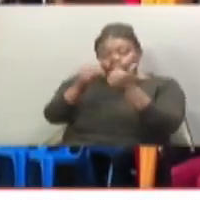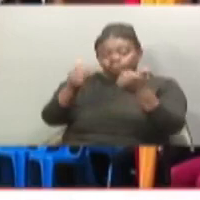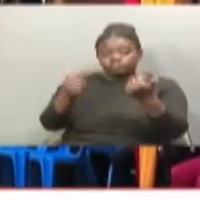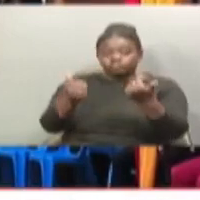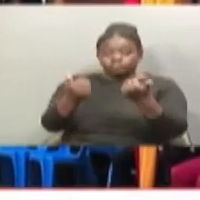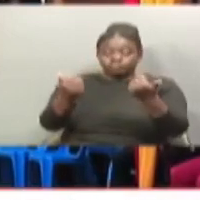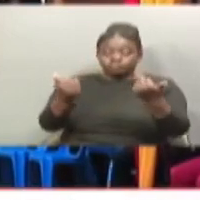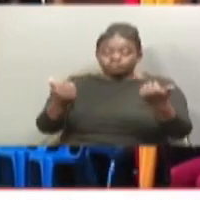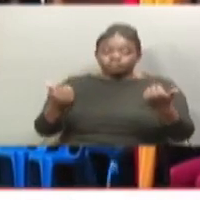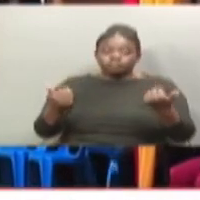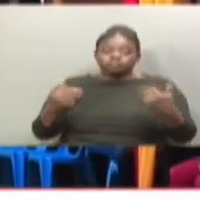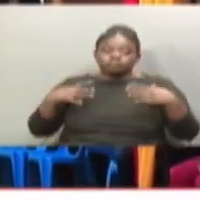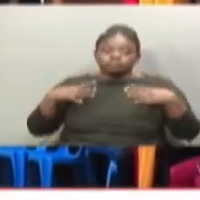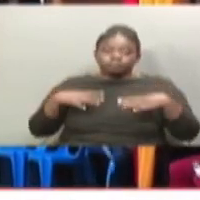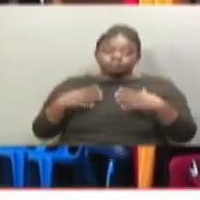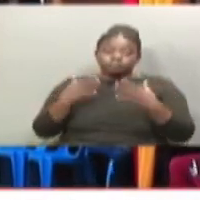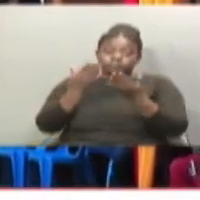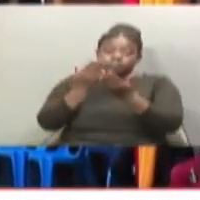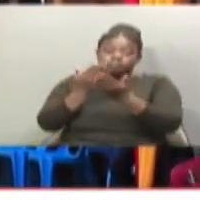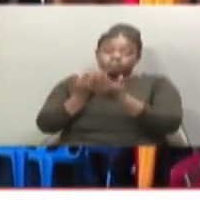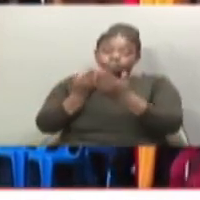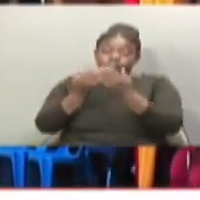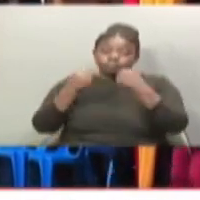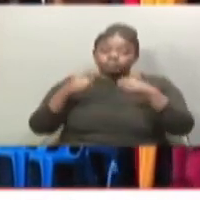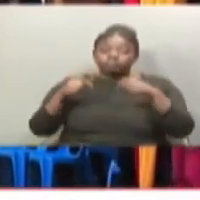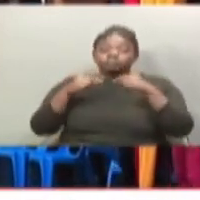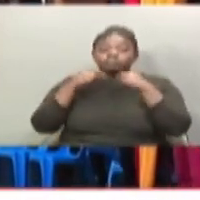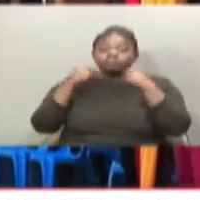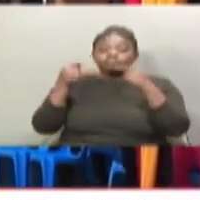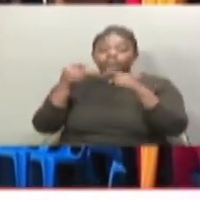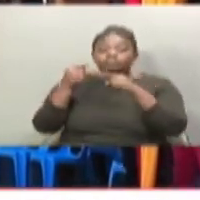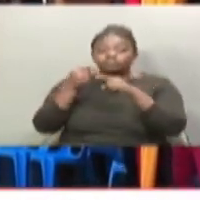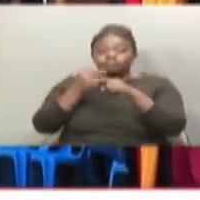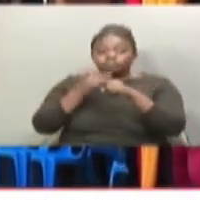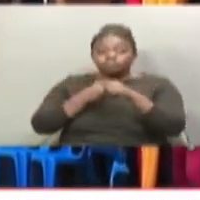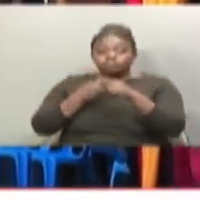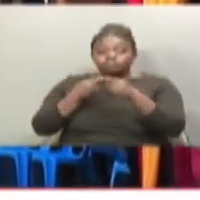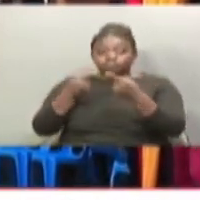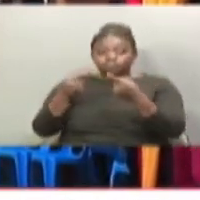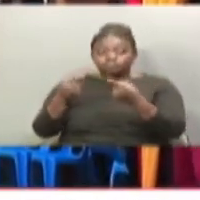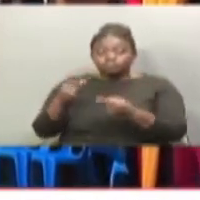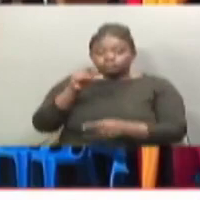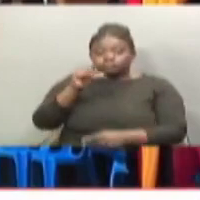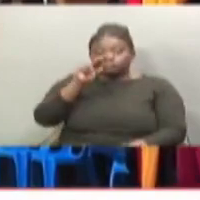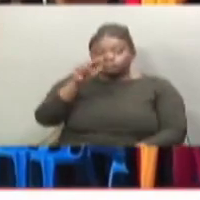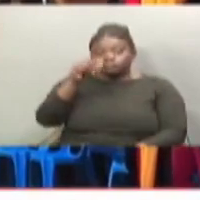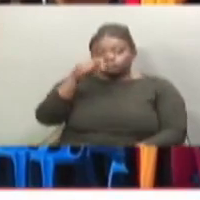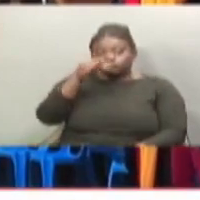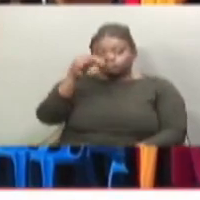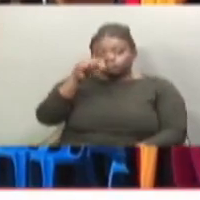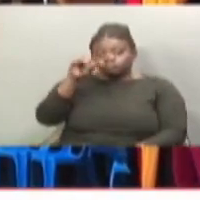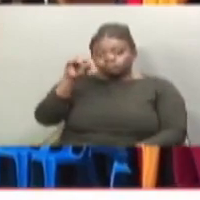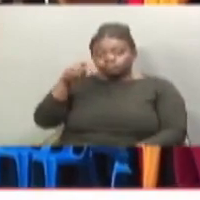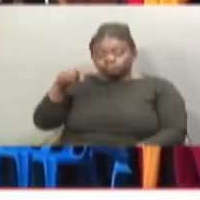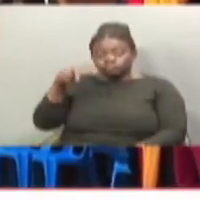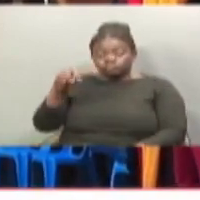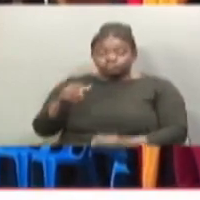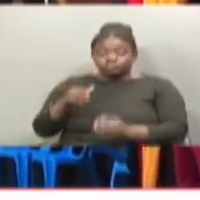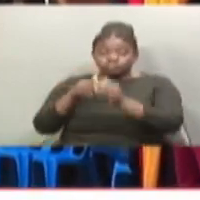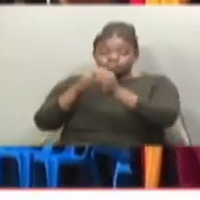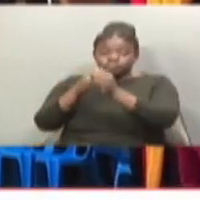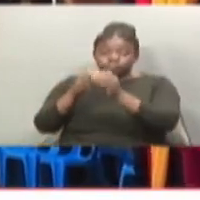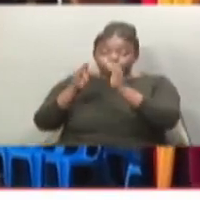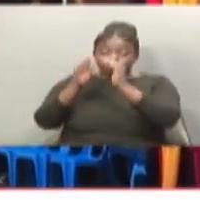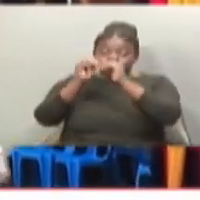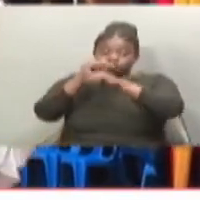Okusaba kuno kukoleddwa Reverend Father Henry Wamala okuva mu kigo ky'Ekicwa mu ssaza lya Lugazi bw'abadde akulembeddemu emmisa. Ku